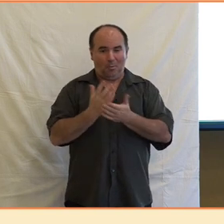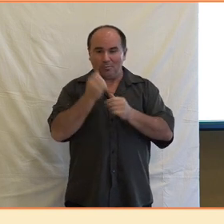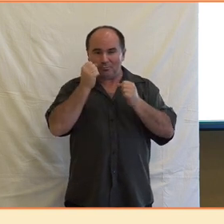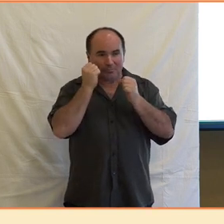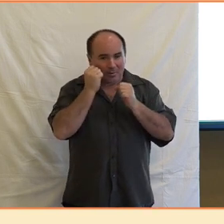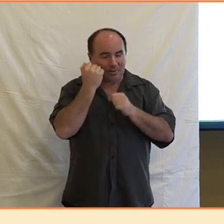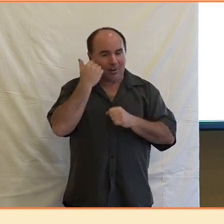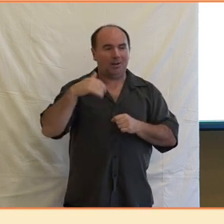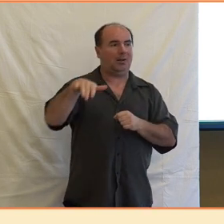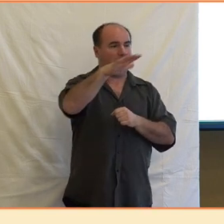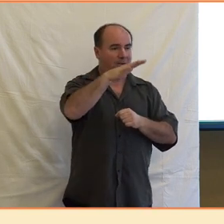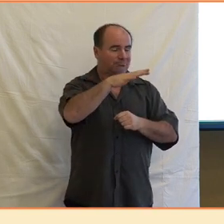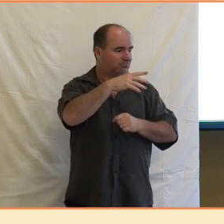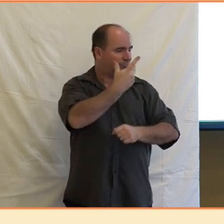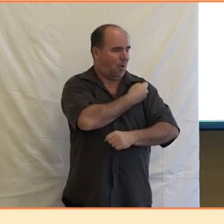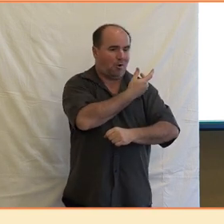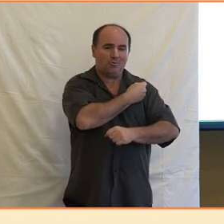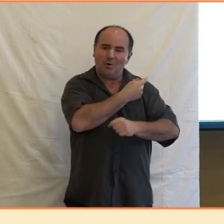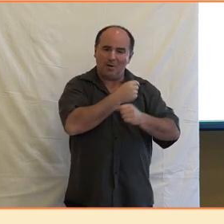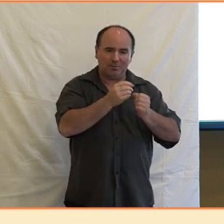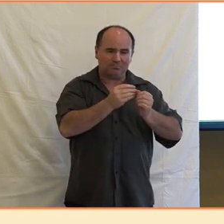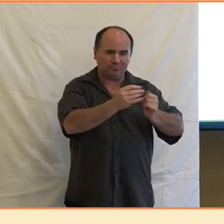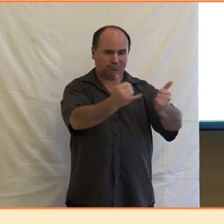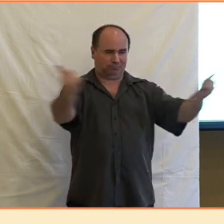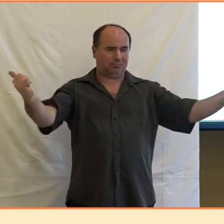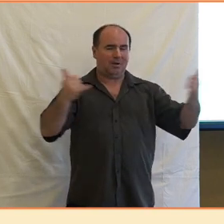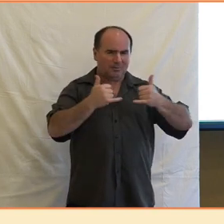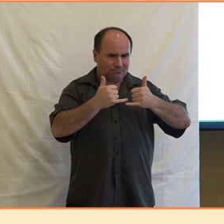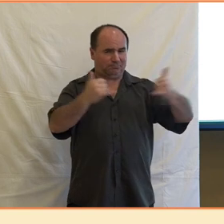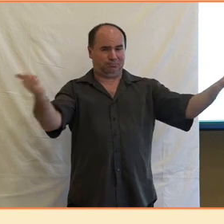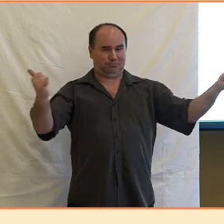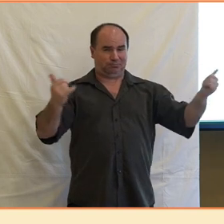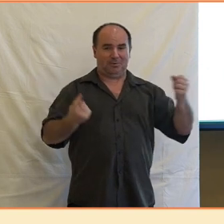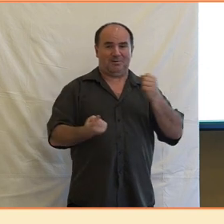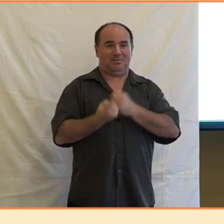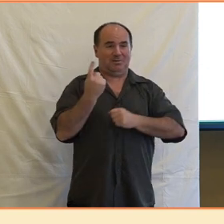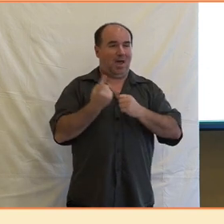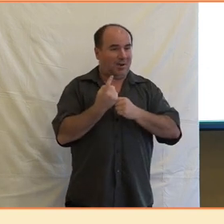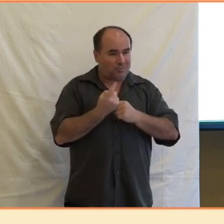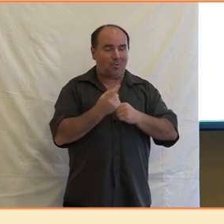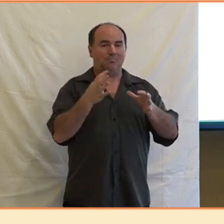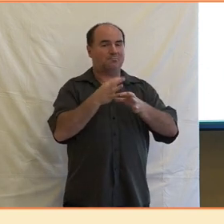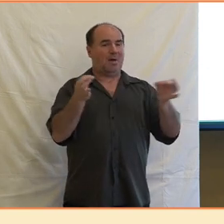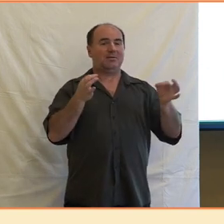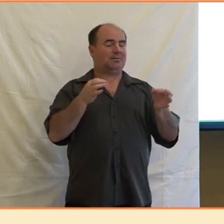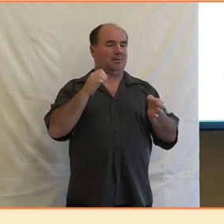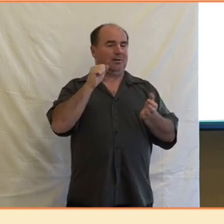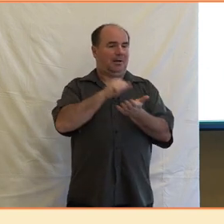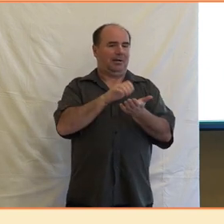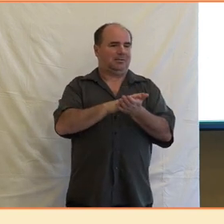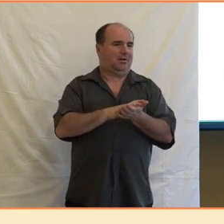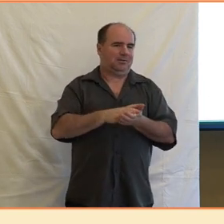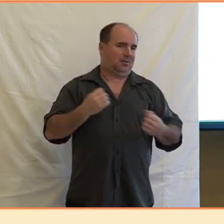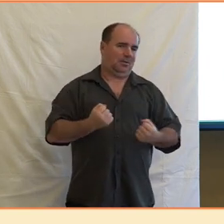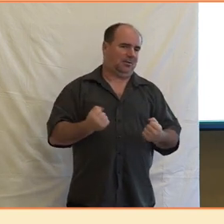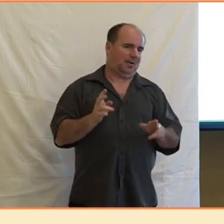tím, jak když se zavedly vlastně ta možnost očkovat bez registrací. Najednou byl o to veliký zájem A